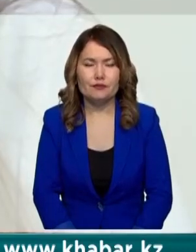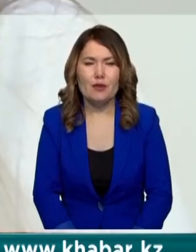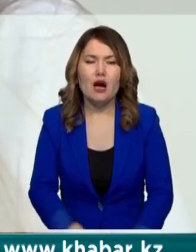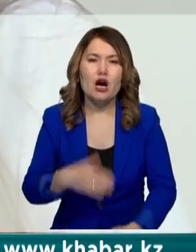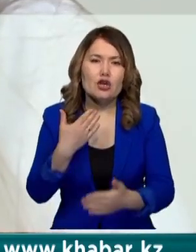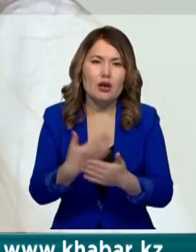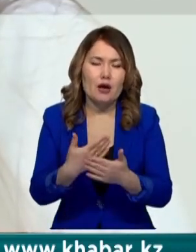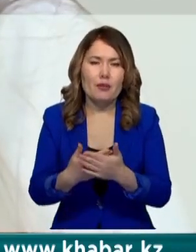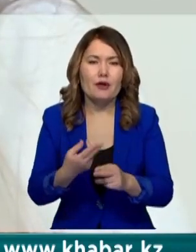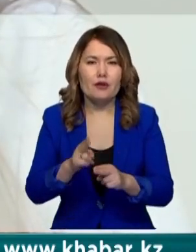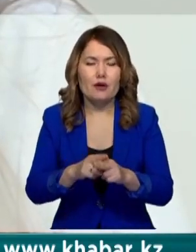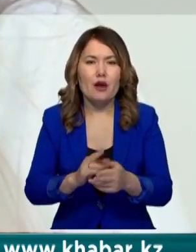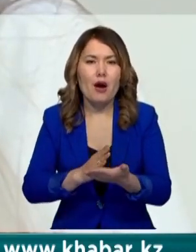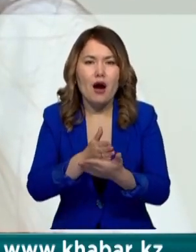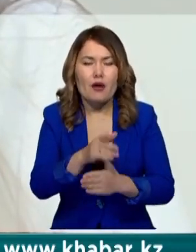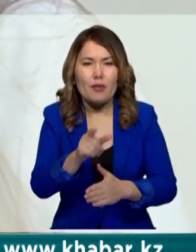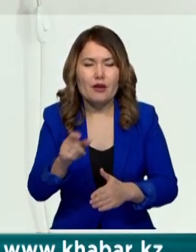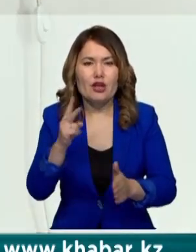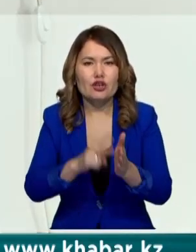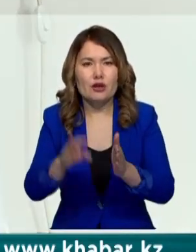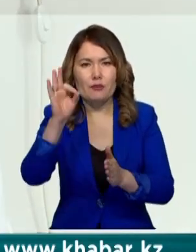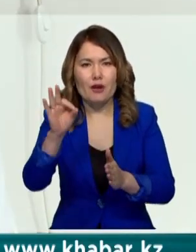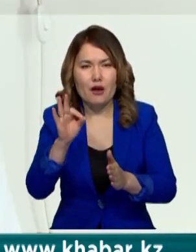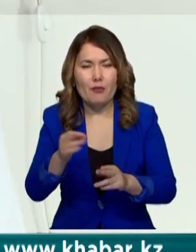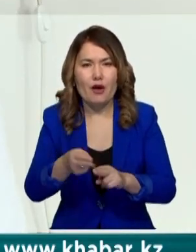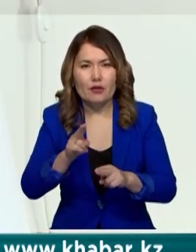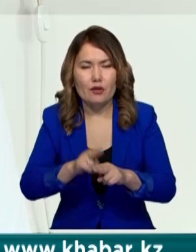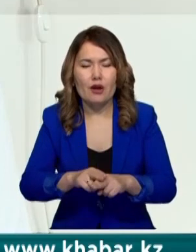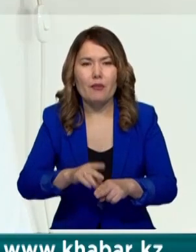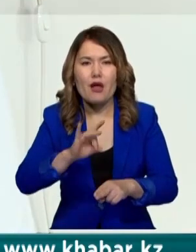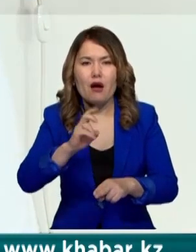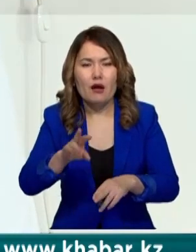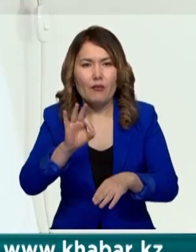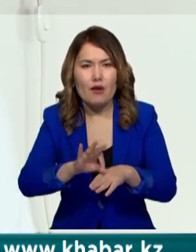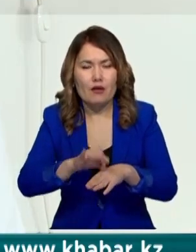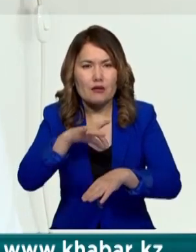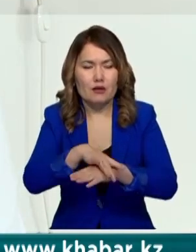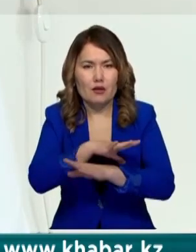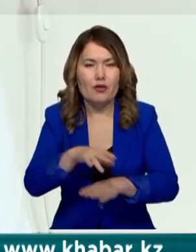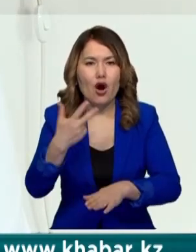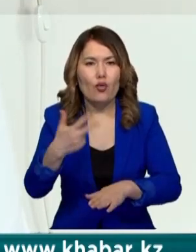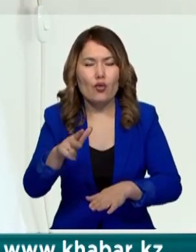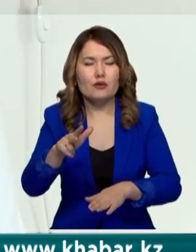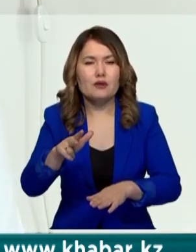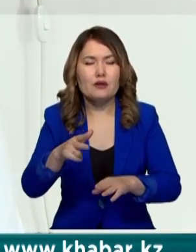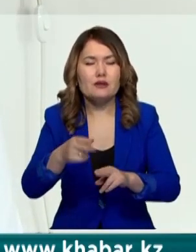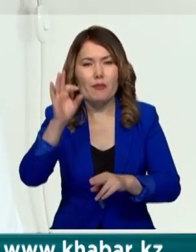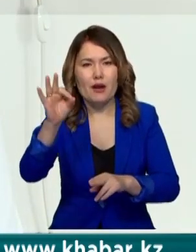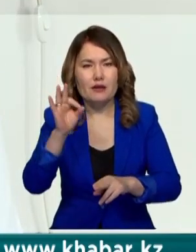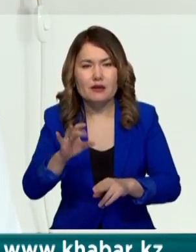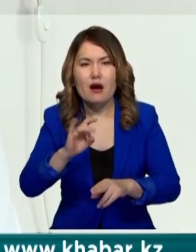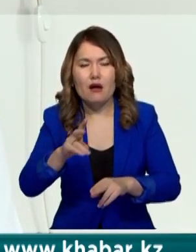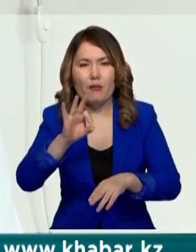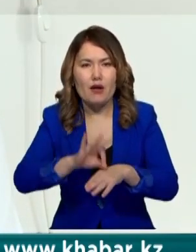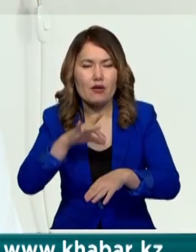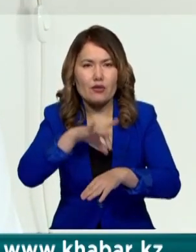Шамала байтар болса, қаралуға келгендердің 70%-нің диагнозы жоққа шығарылса, 30%-нен қатерлі ісік анықталып жатады.